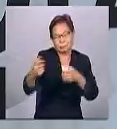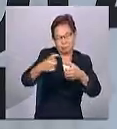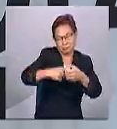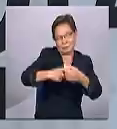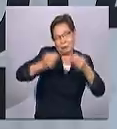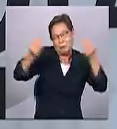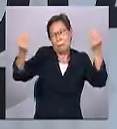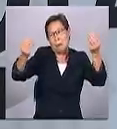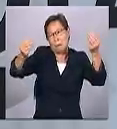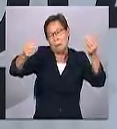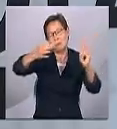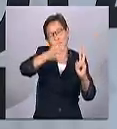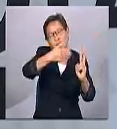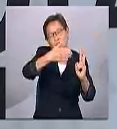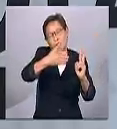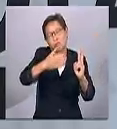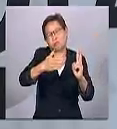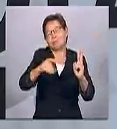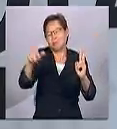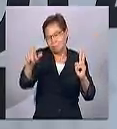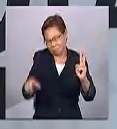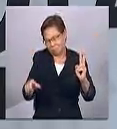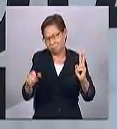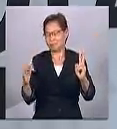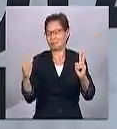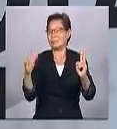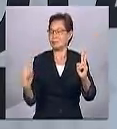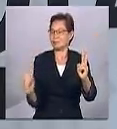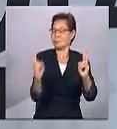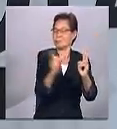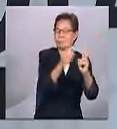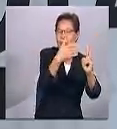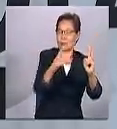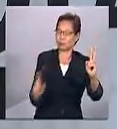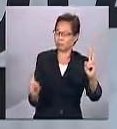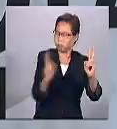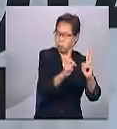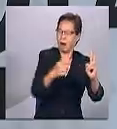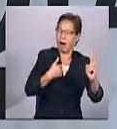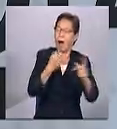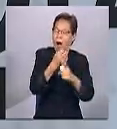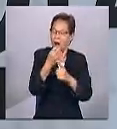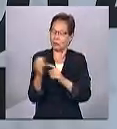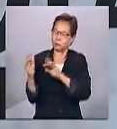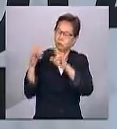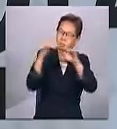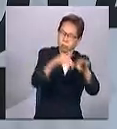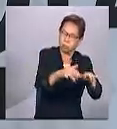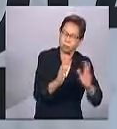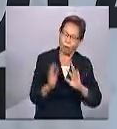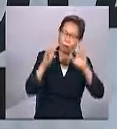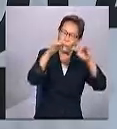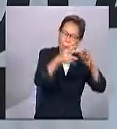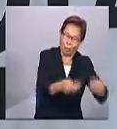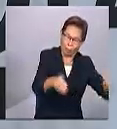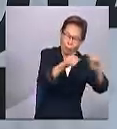berkaitan dengan majlis perkahwinan yang dihadiri oleh individu yang mempunyai dan juga menghadiri perhimpunan di Seri